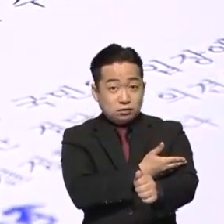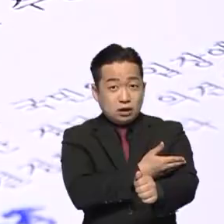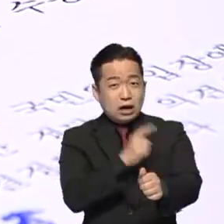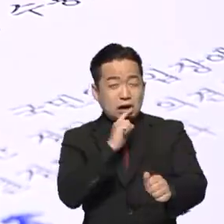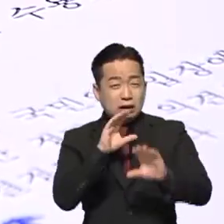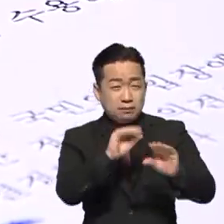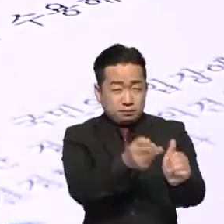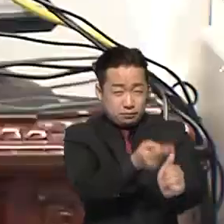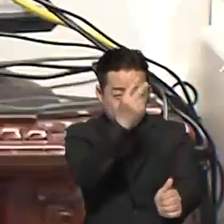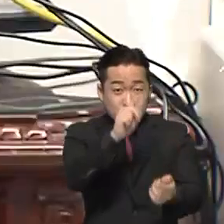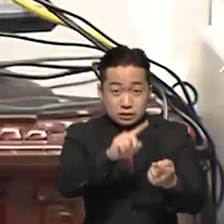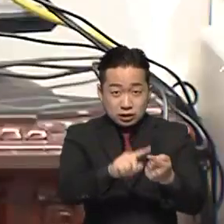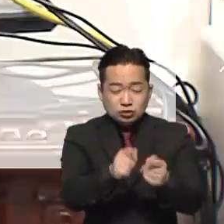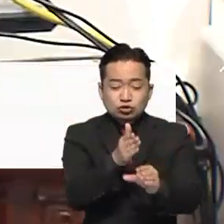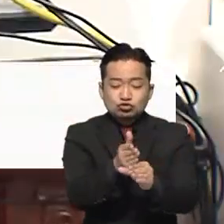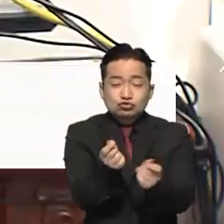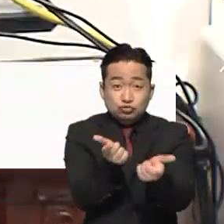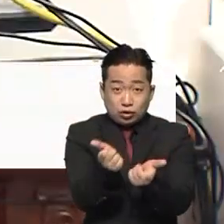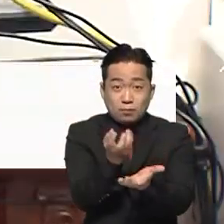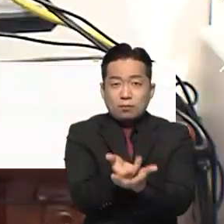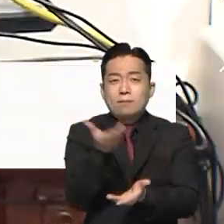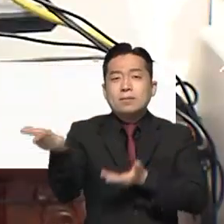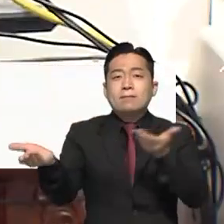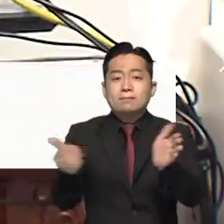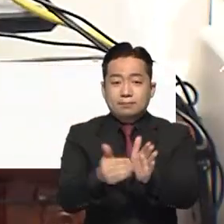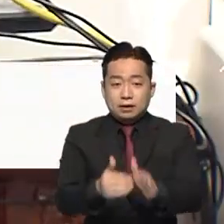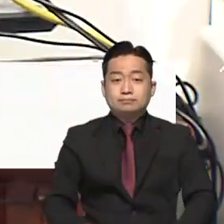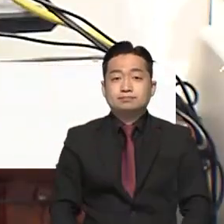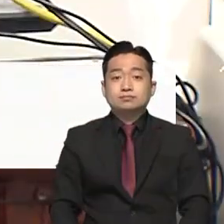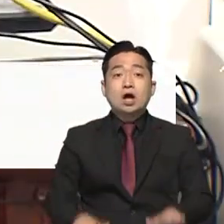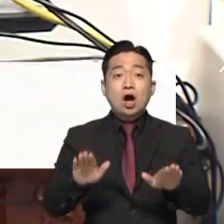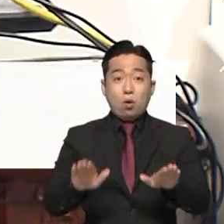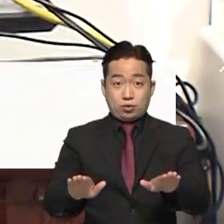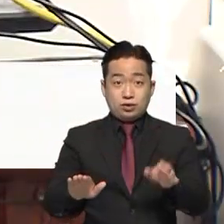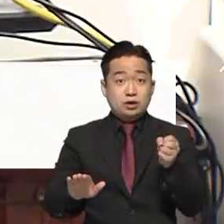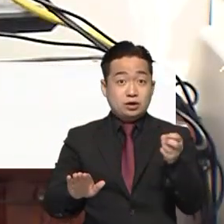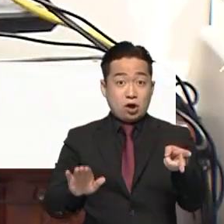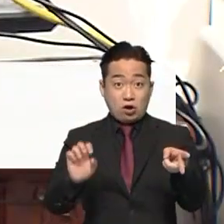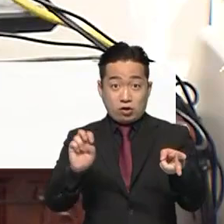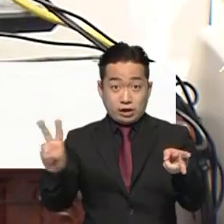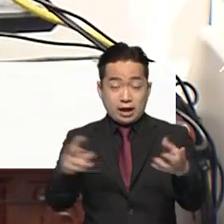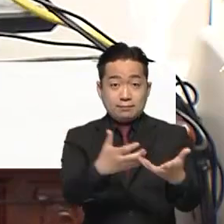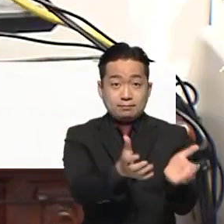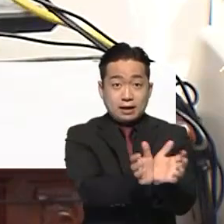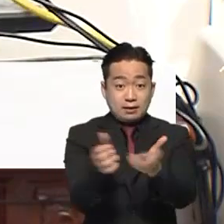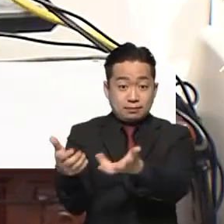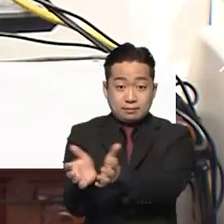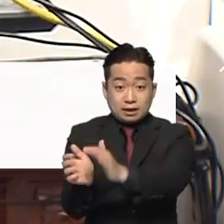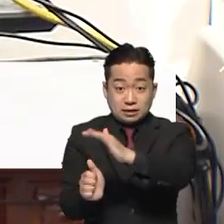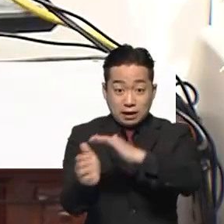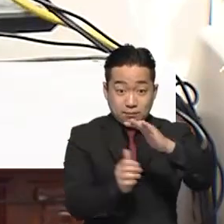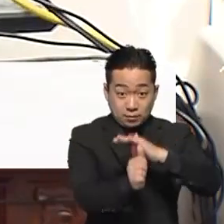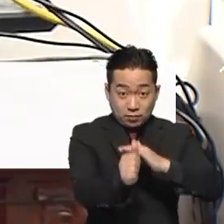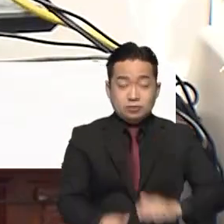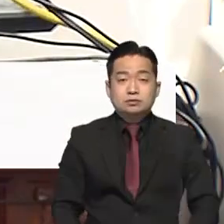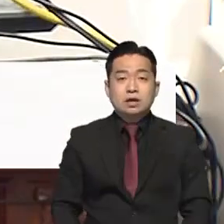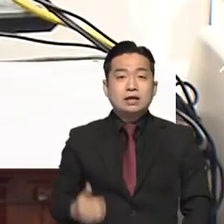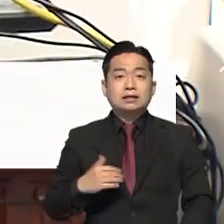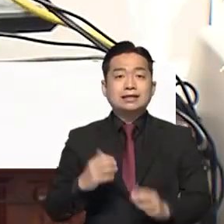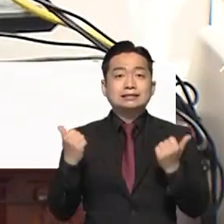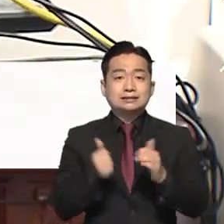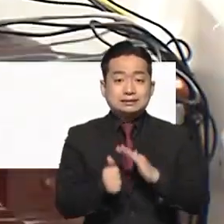통첩을 했습니다. 오늘 여야 원내대표에게 의장의 최종